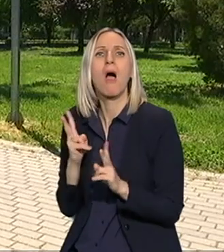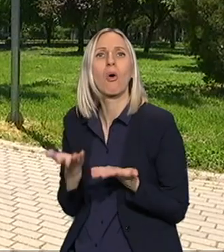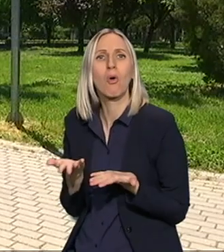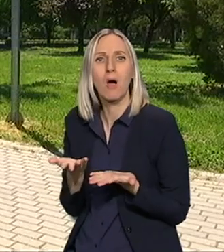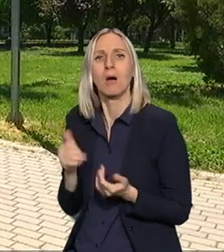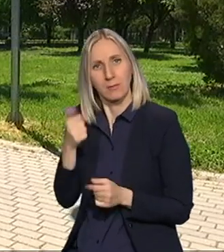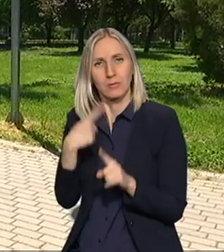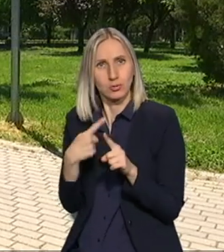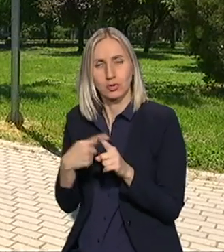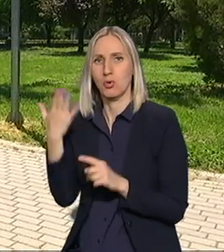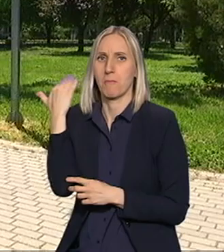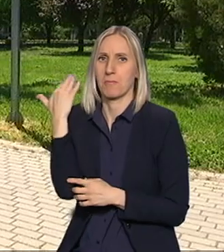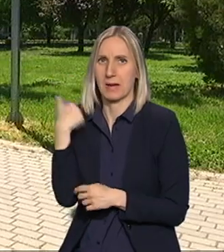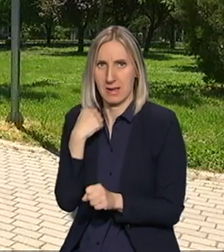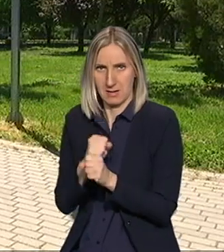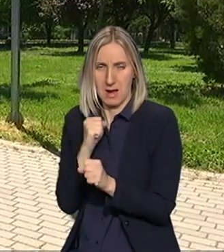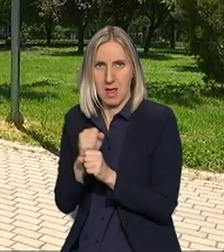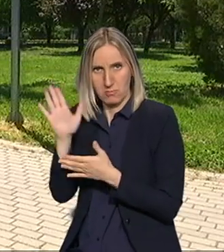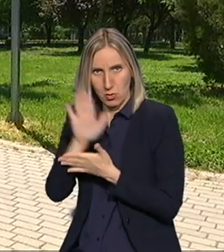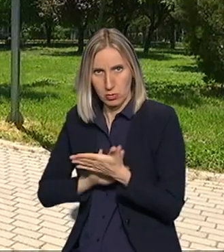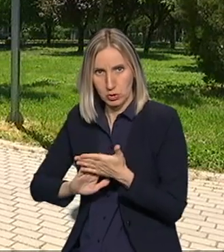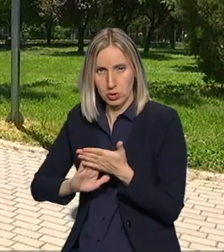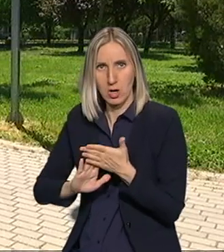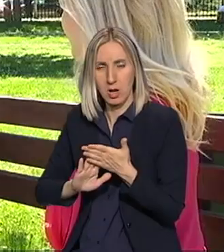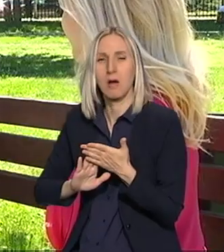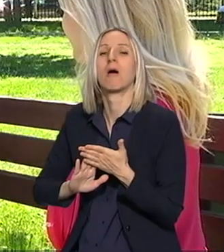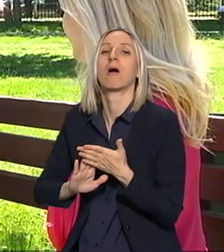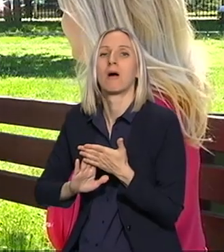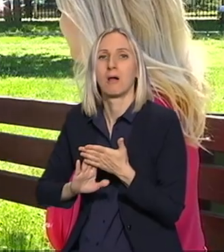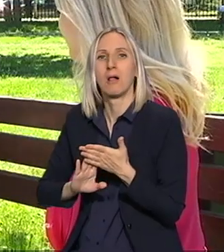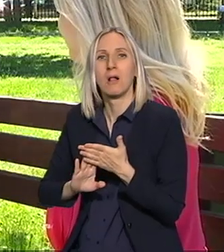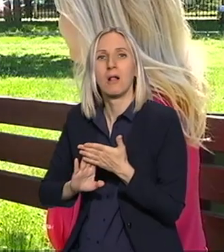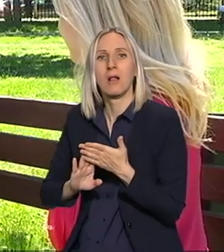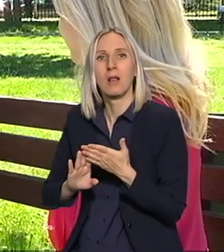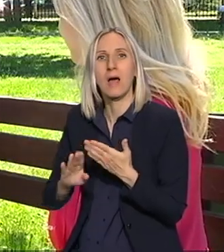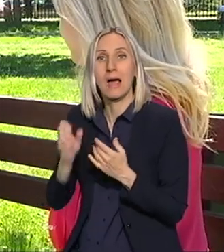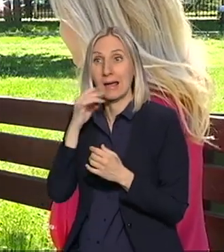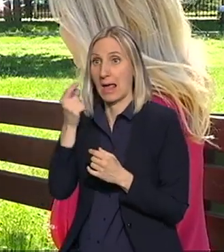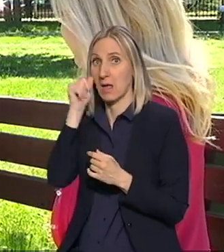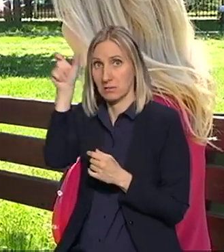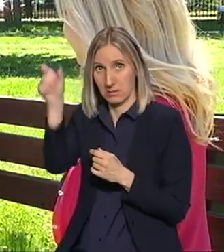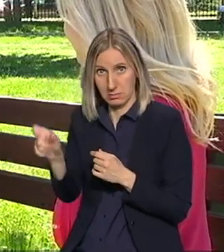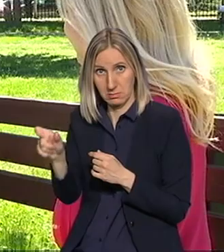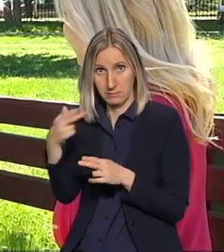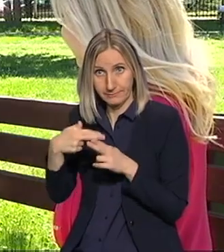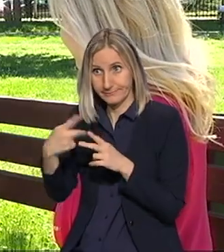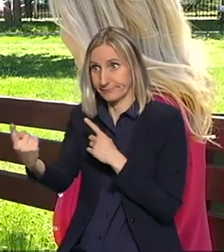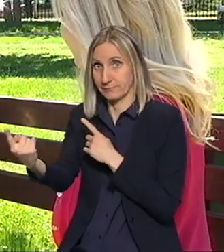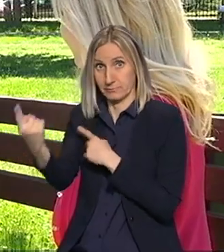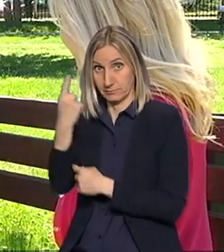pre ovde u opština. Kao dođe pacijent, ja